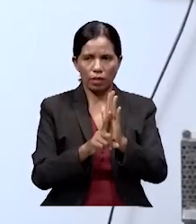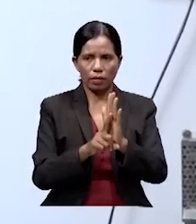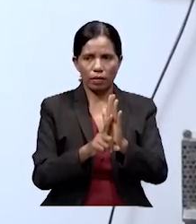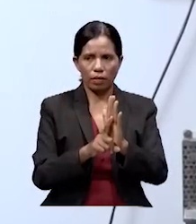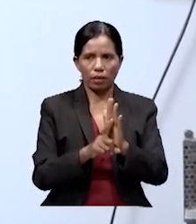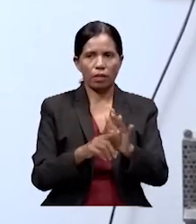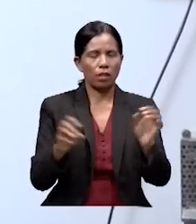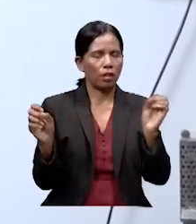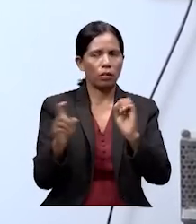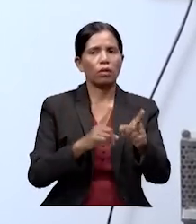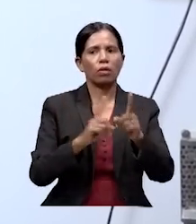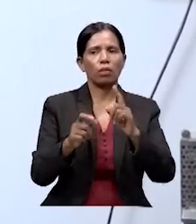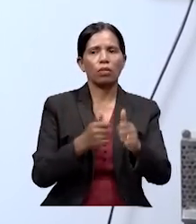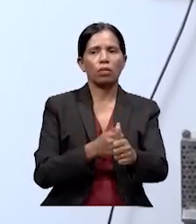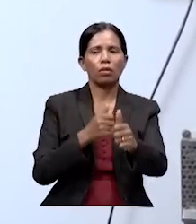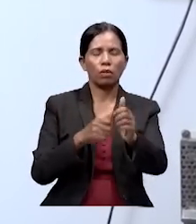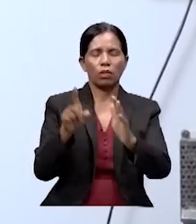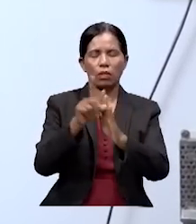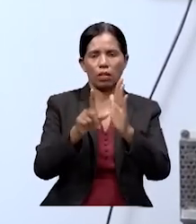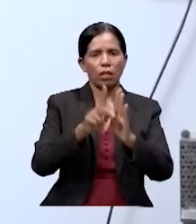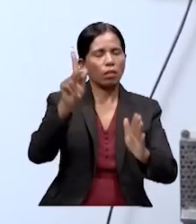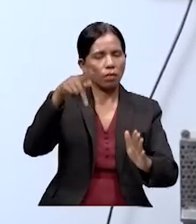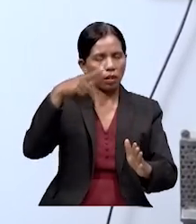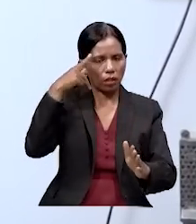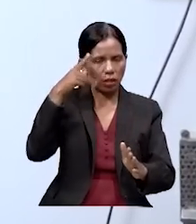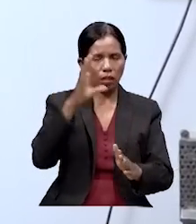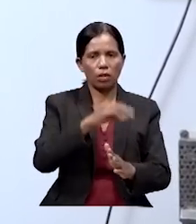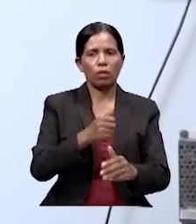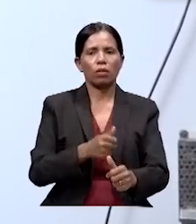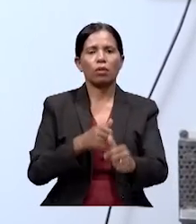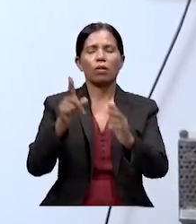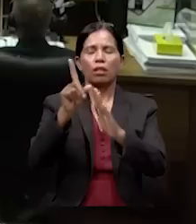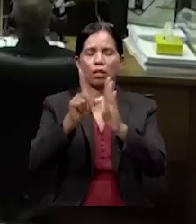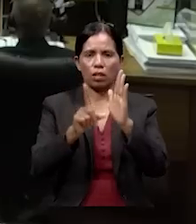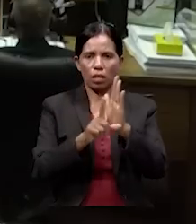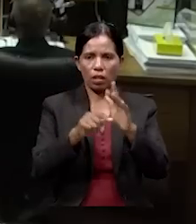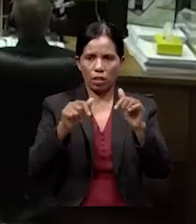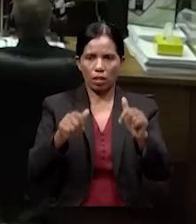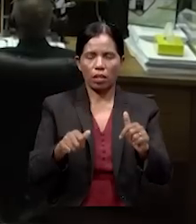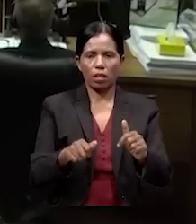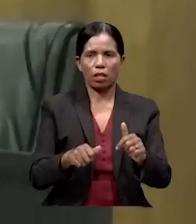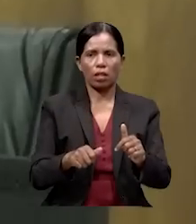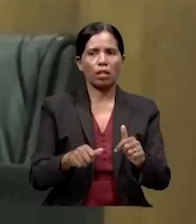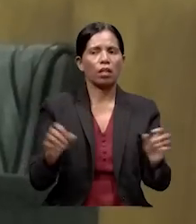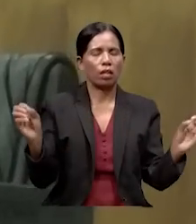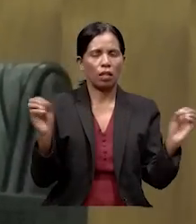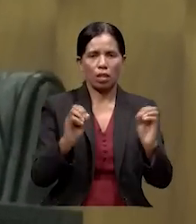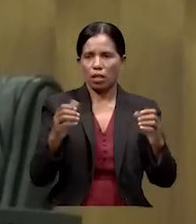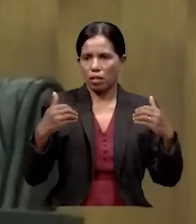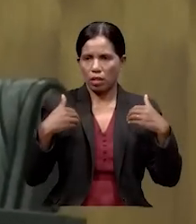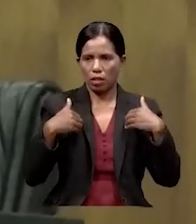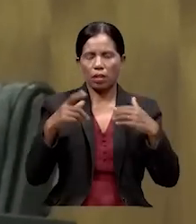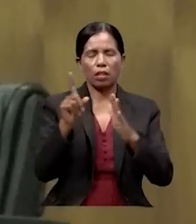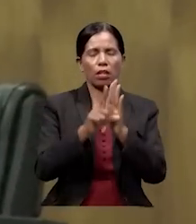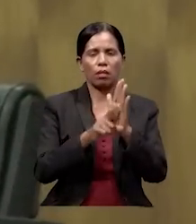la justifikasi tuir ba justifikasi politika justifikasi tuir lei ne irene sela la iha lei mas